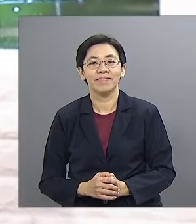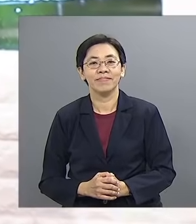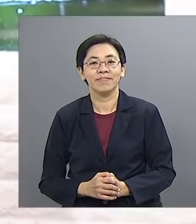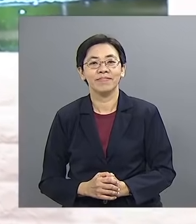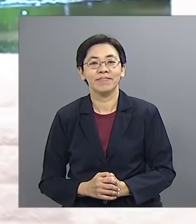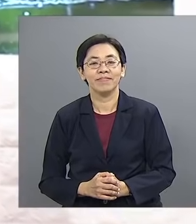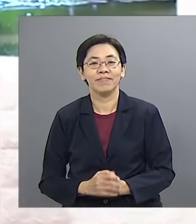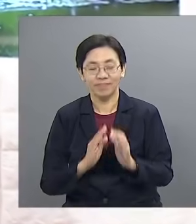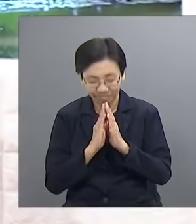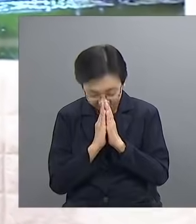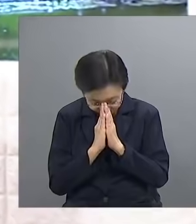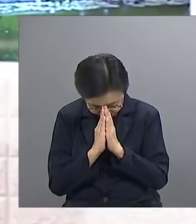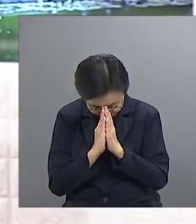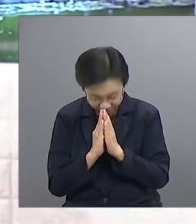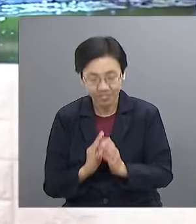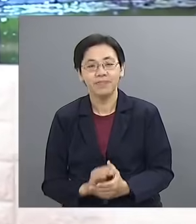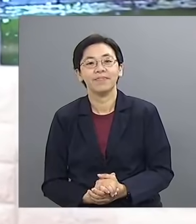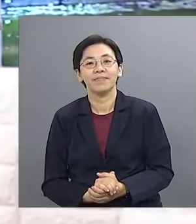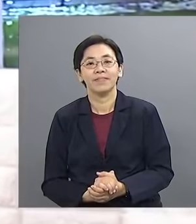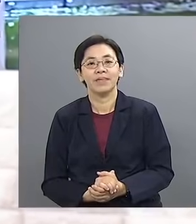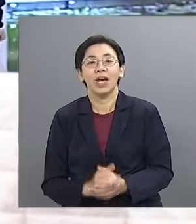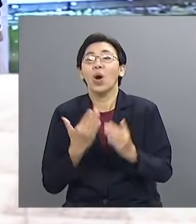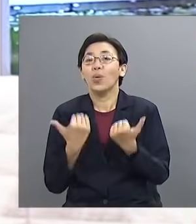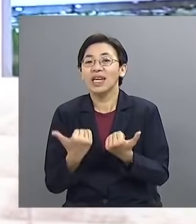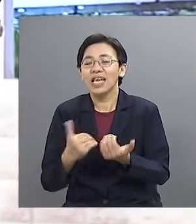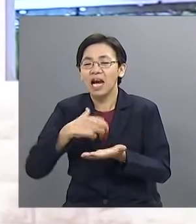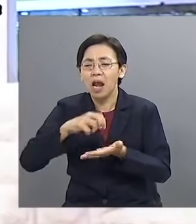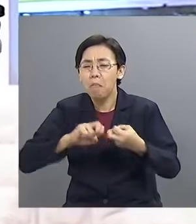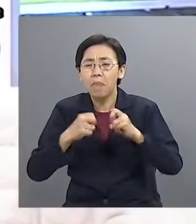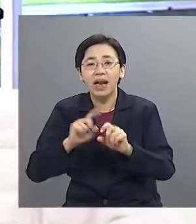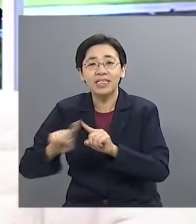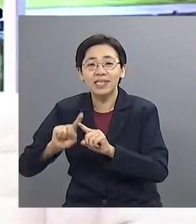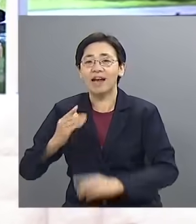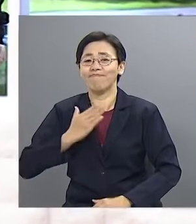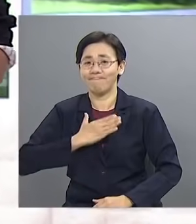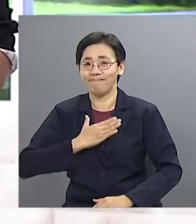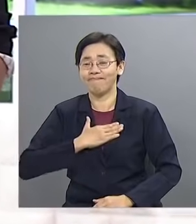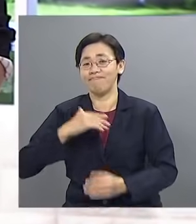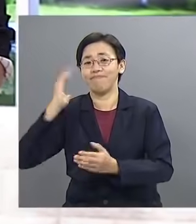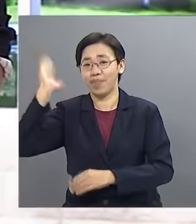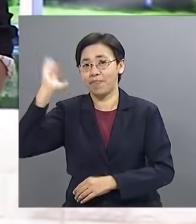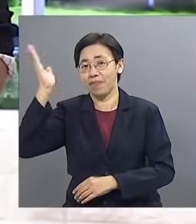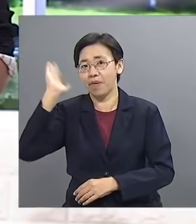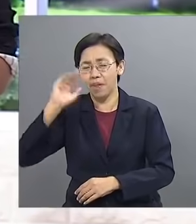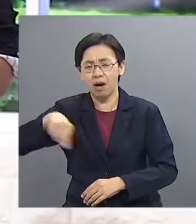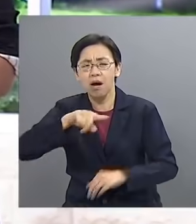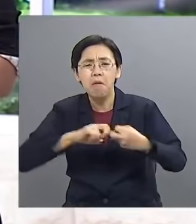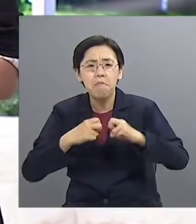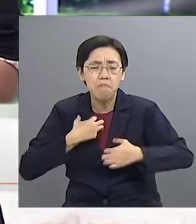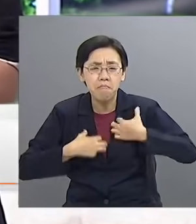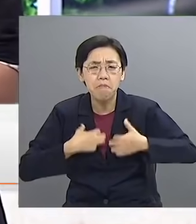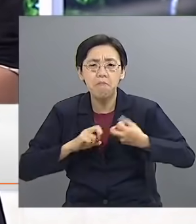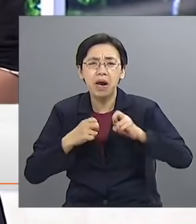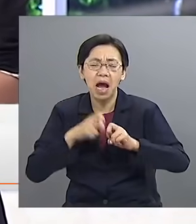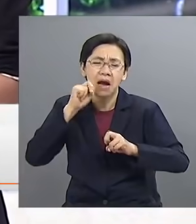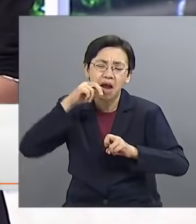สวัสดีค่ะร้องทุกข์ลงป้ายนี้มาแล้วนะคะอยู่กับยุ้ยปิยะฉัตรกรุณานนท์ค่ะใครมีปัญหาเดือดเนื้อร้อนใจเรื่องใกล้ตัวสาธารณูปโภคมาได้รับความเป็น